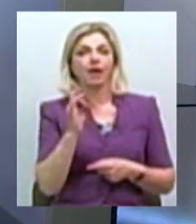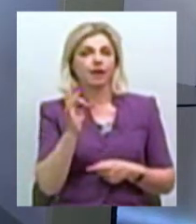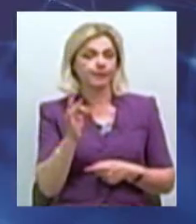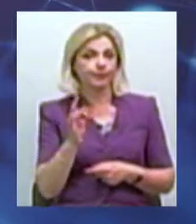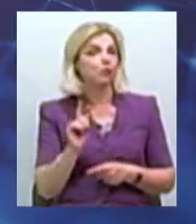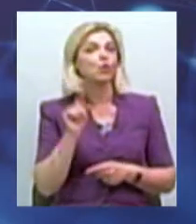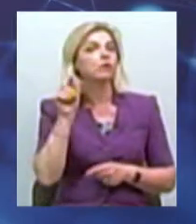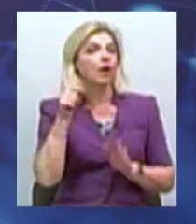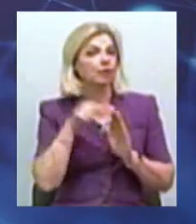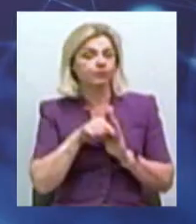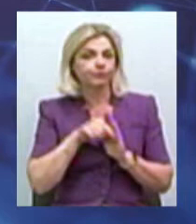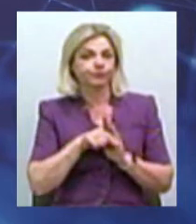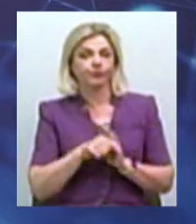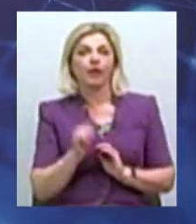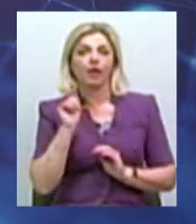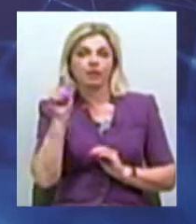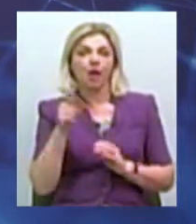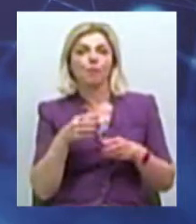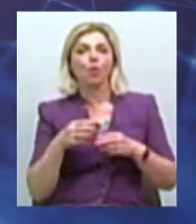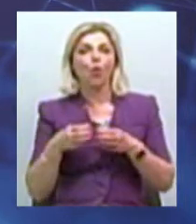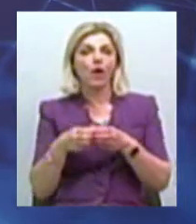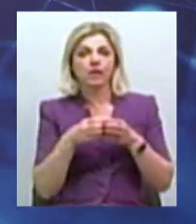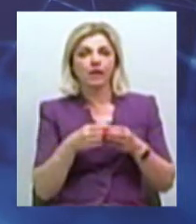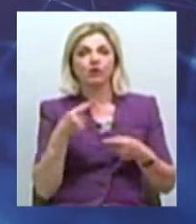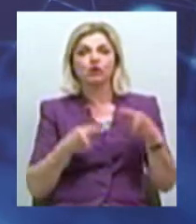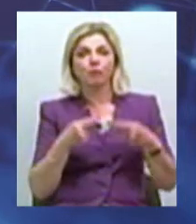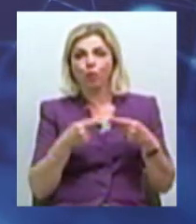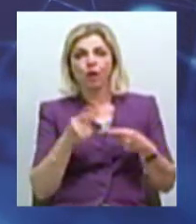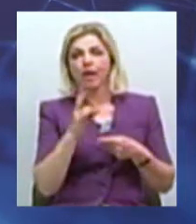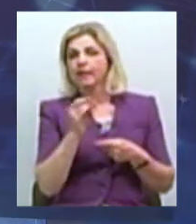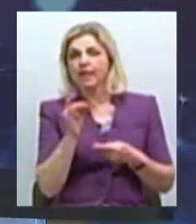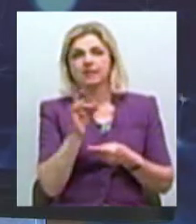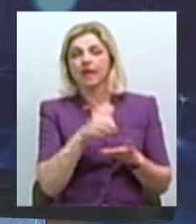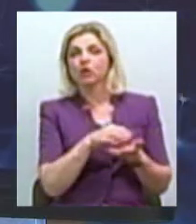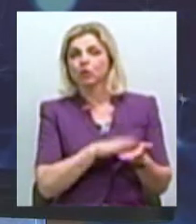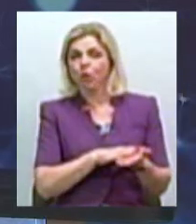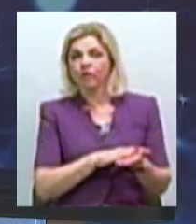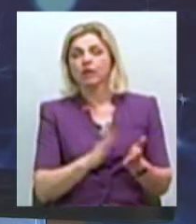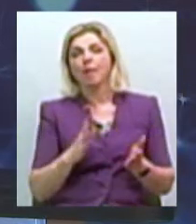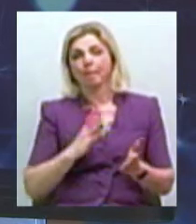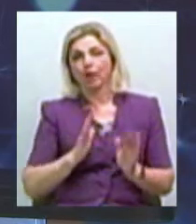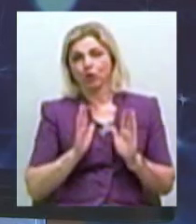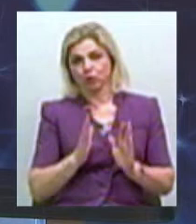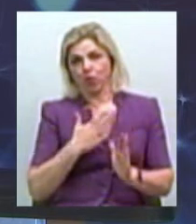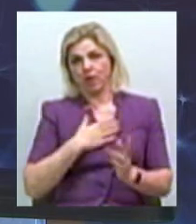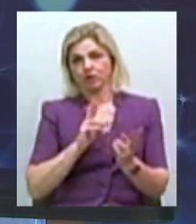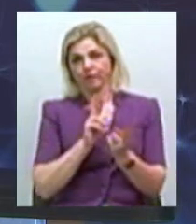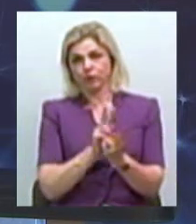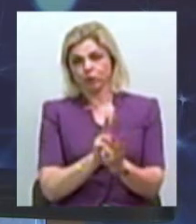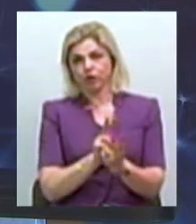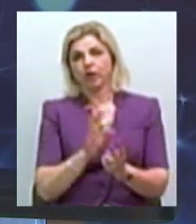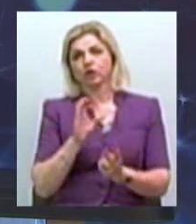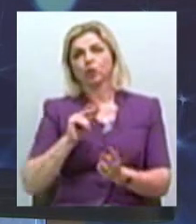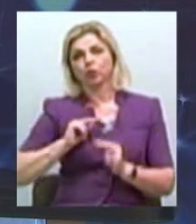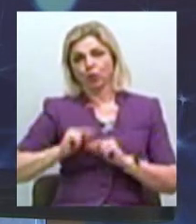на даний момент колективний трудовий спір там не зареєстрований. Відбулася лише наша зустріч з